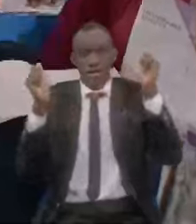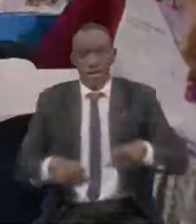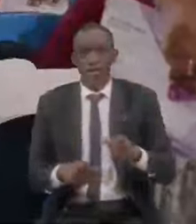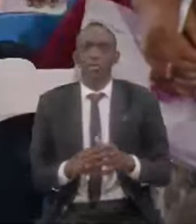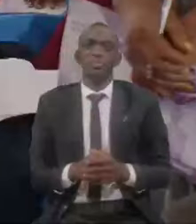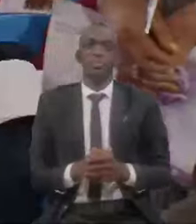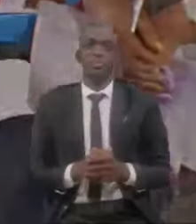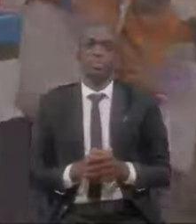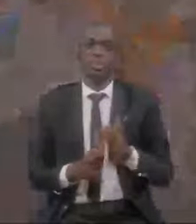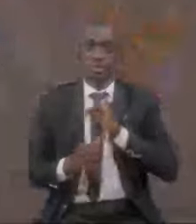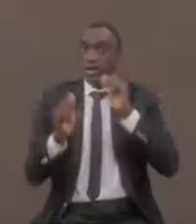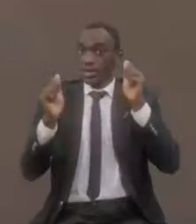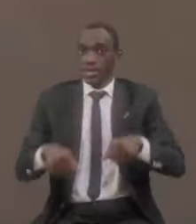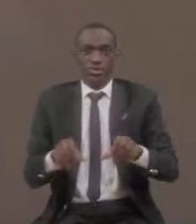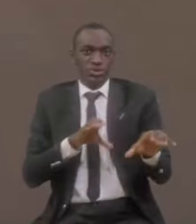Je puis tout